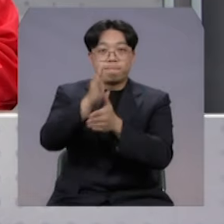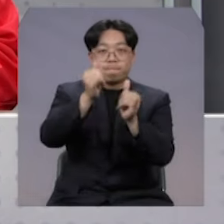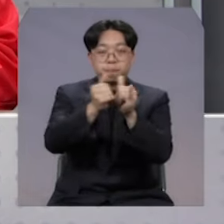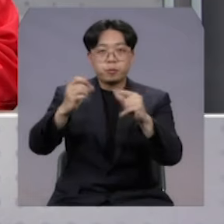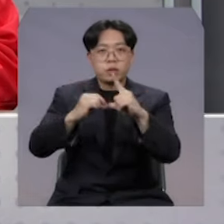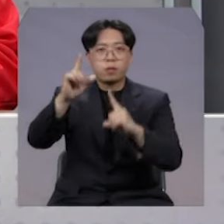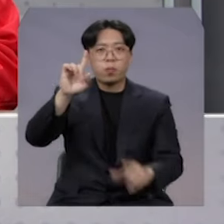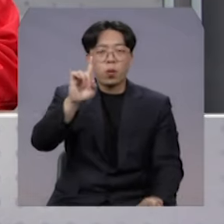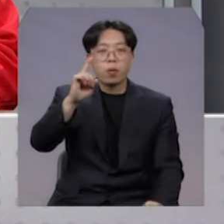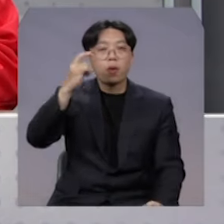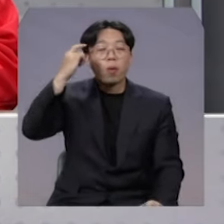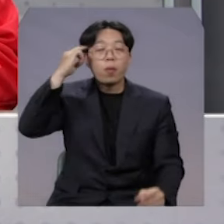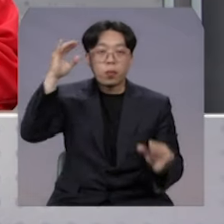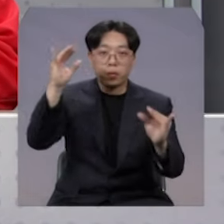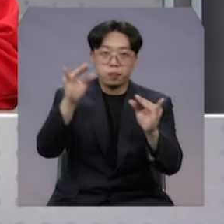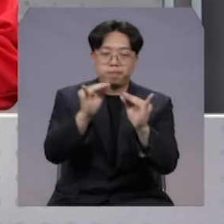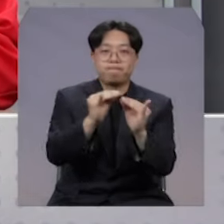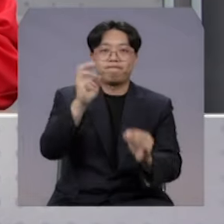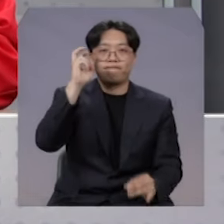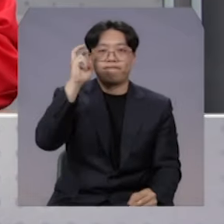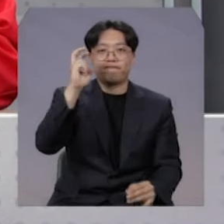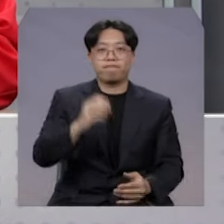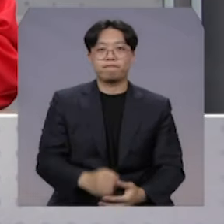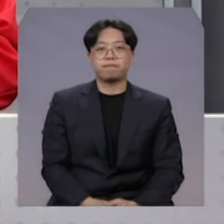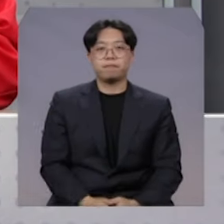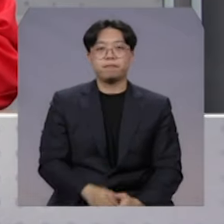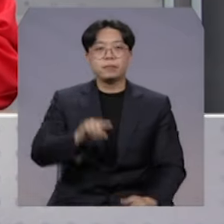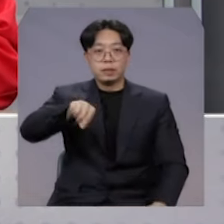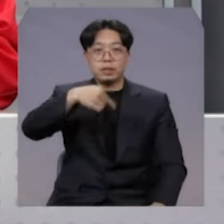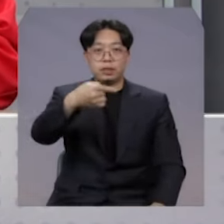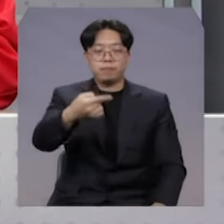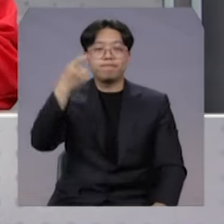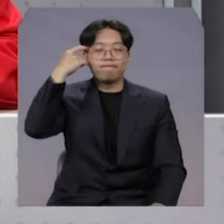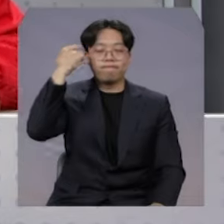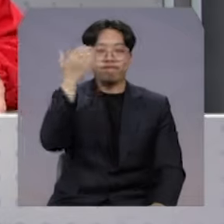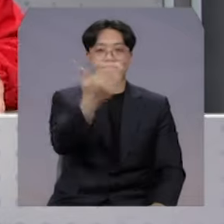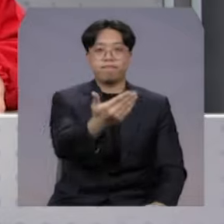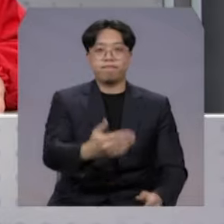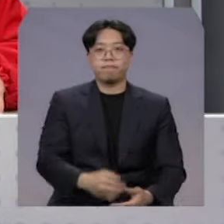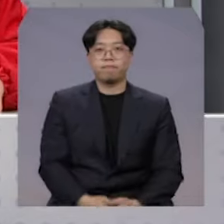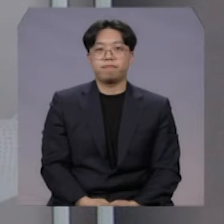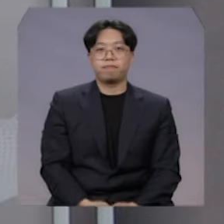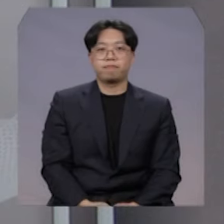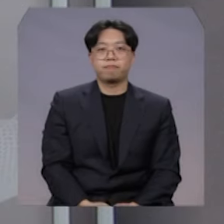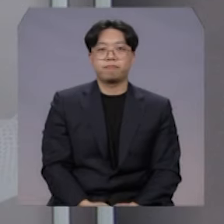대부분이 찬성으로 하고 있다고 생각됩니다. 네. 제가 다른 질문 하겠습니다.